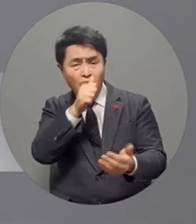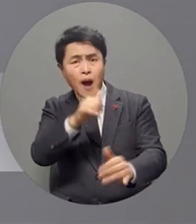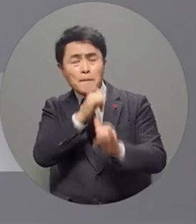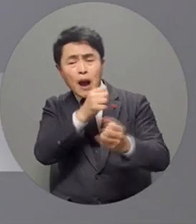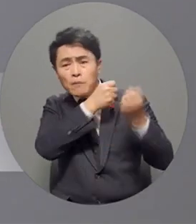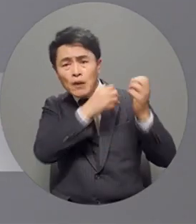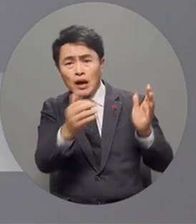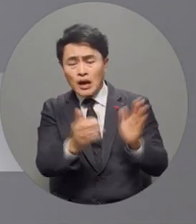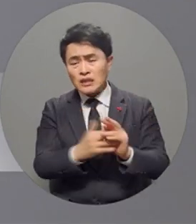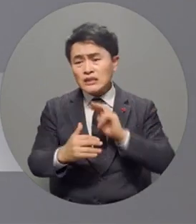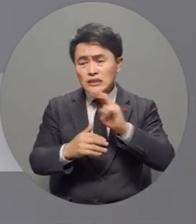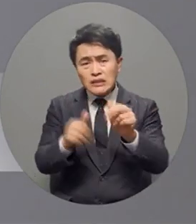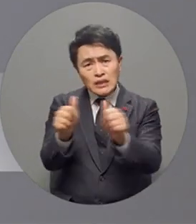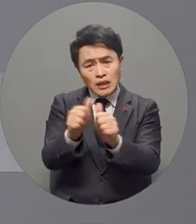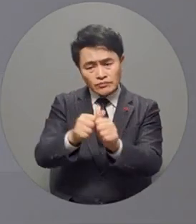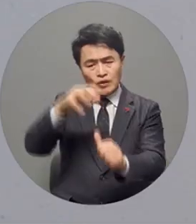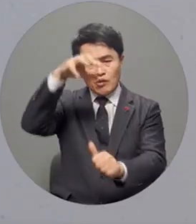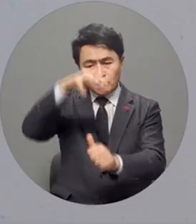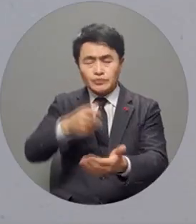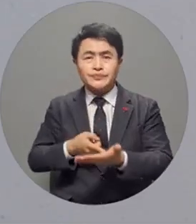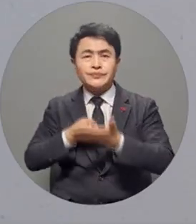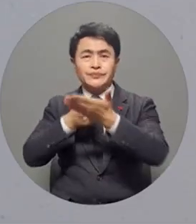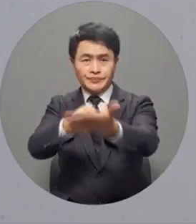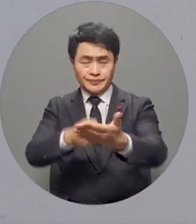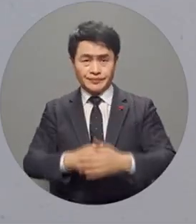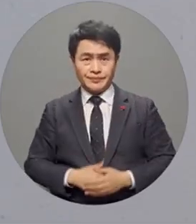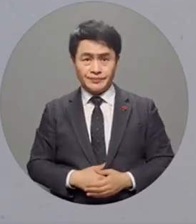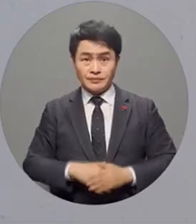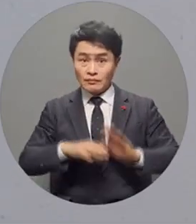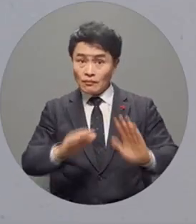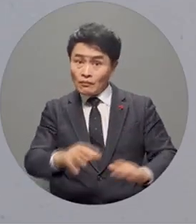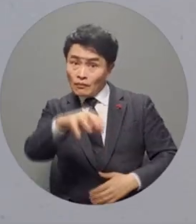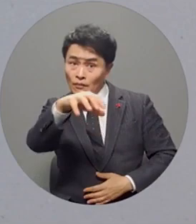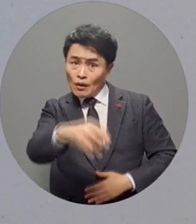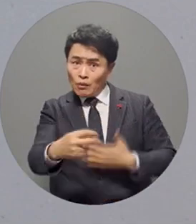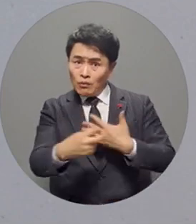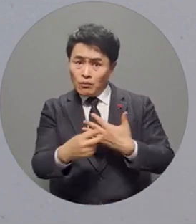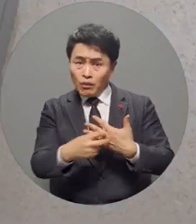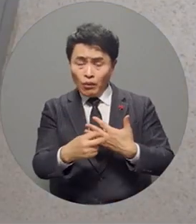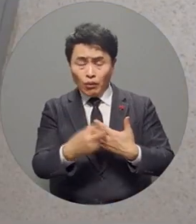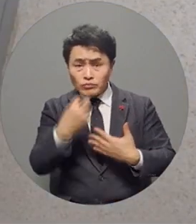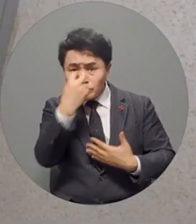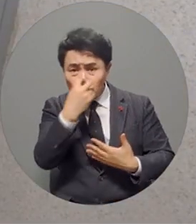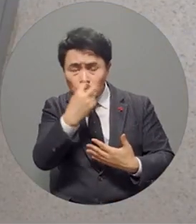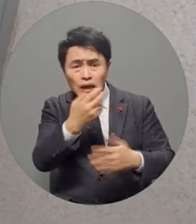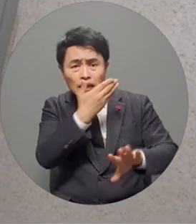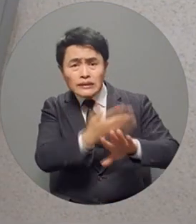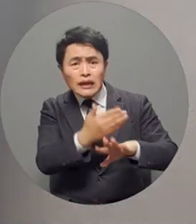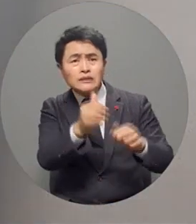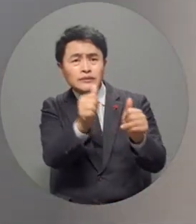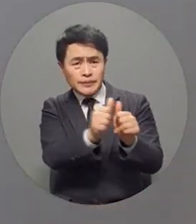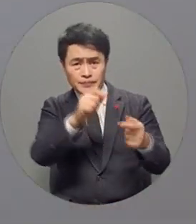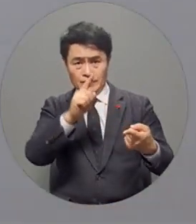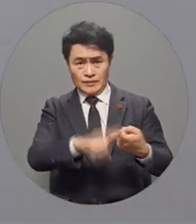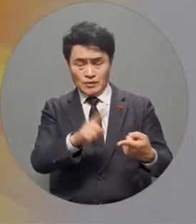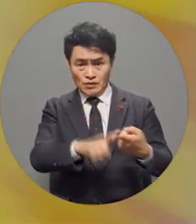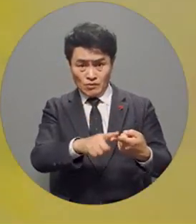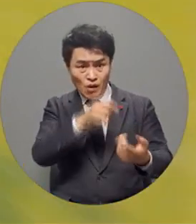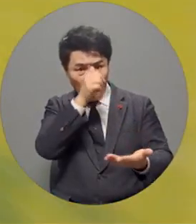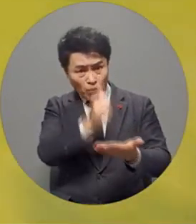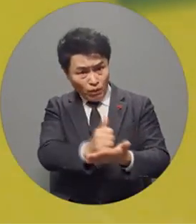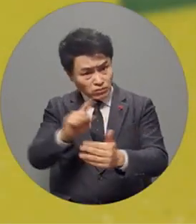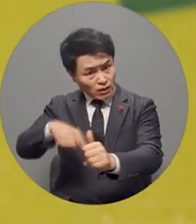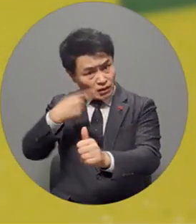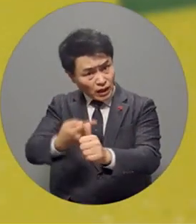20대 남성에 대해 구속영장을 신청했습니다. 또 현재 병원에서 치료받고 있는 다른 남성에 대해서도 범행 가담